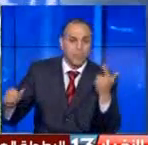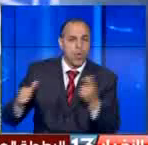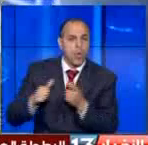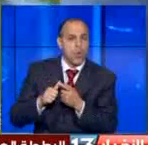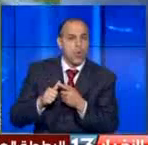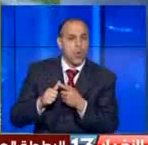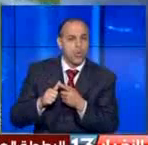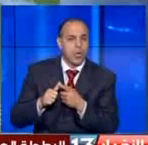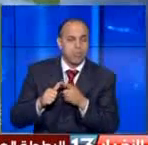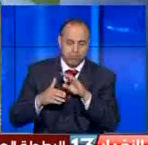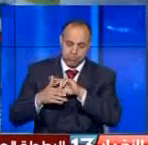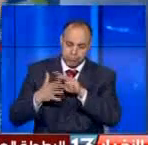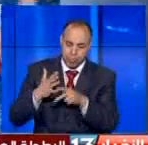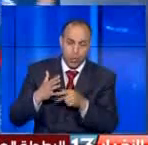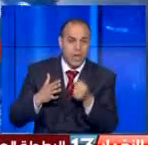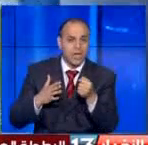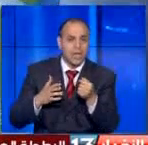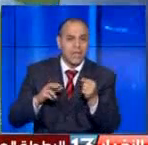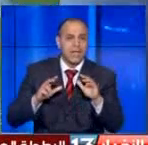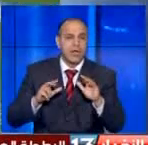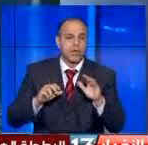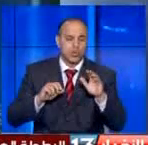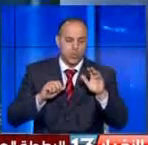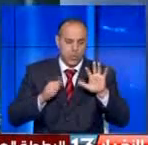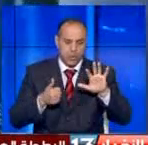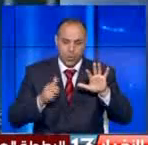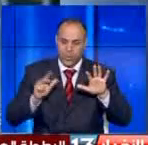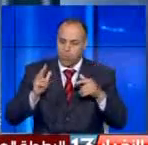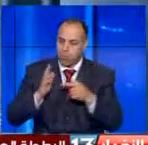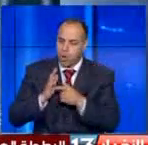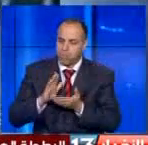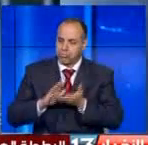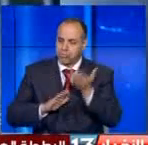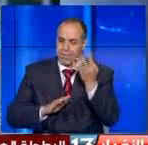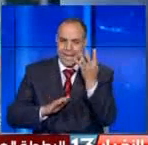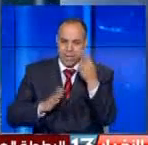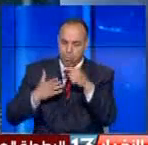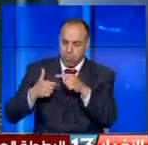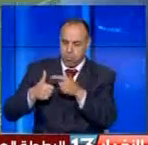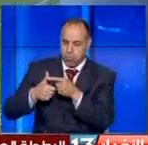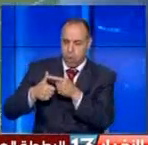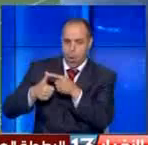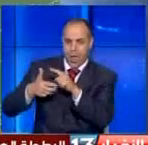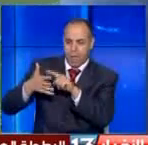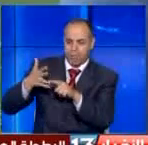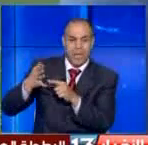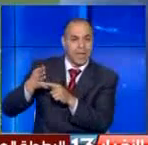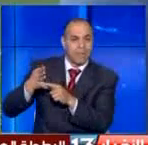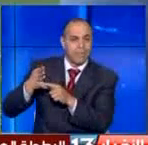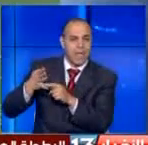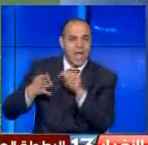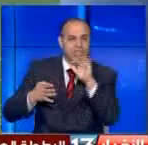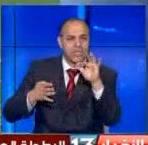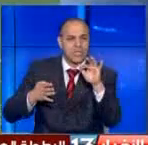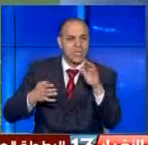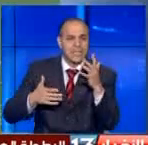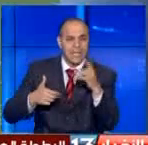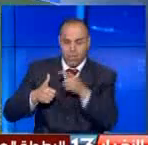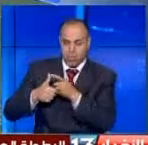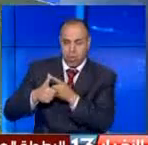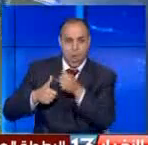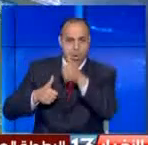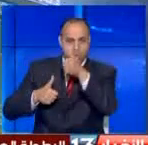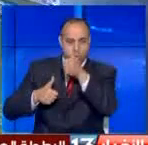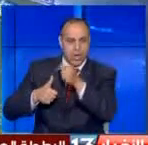رصيده ثالث الترتيب العام إلى 68 نقطة، ليبقى على بعد أربع نقاط من صاحب المركز الثاني أياكس وخمس نقاط